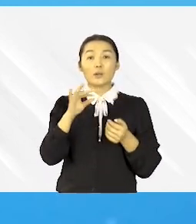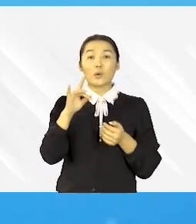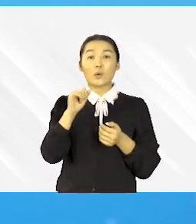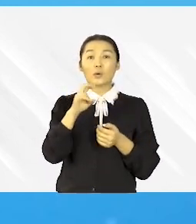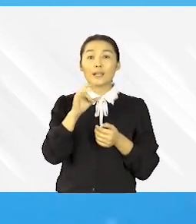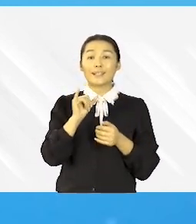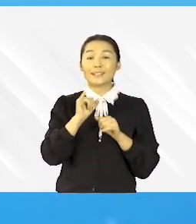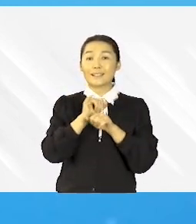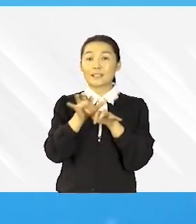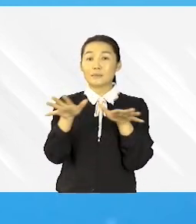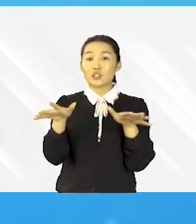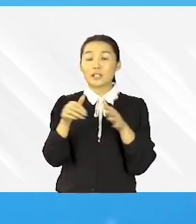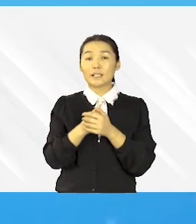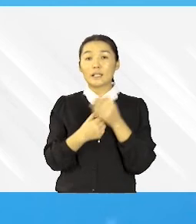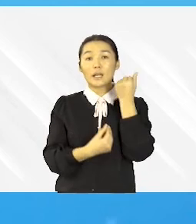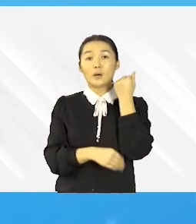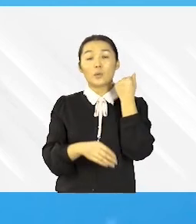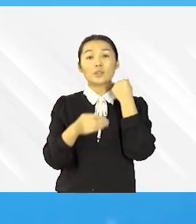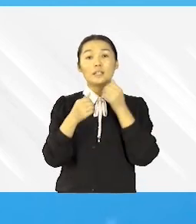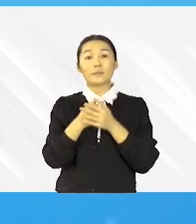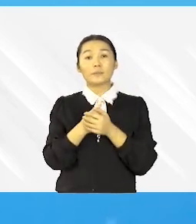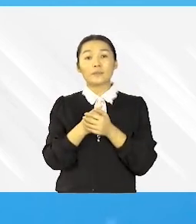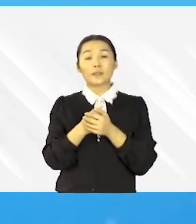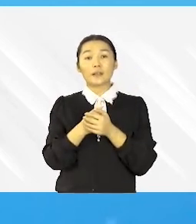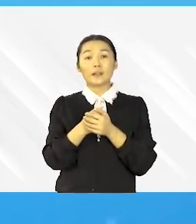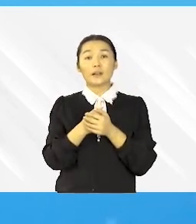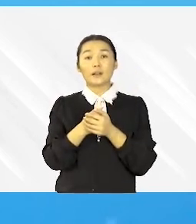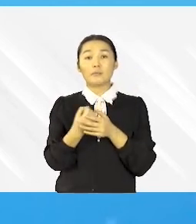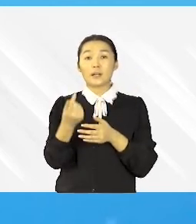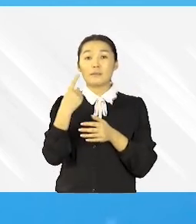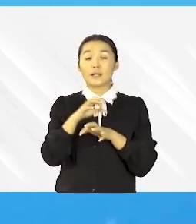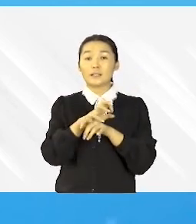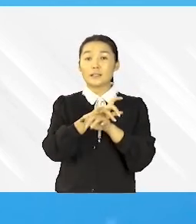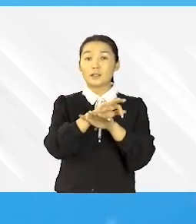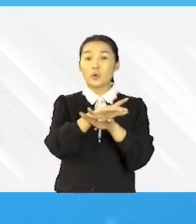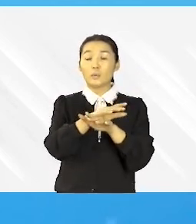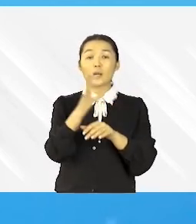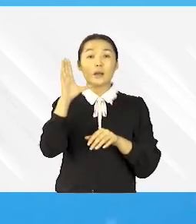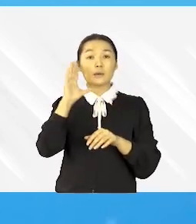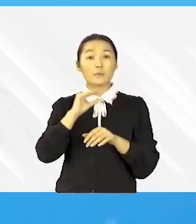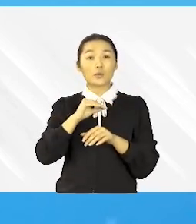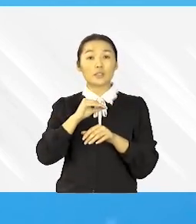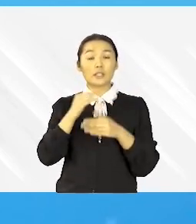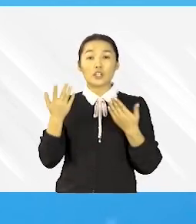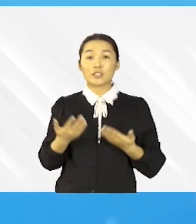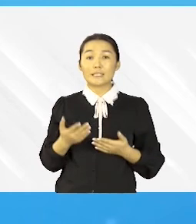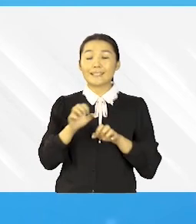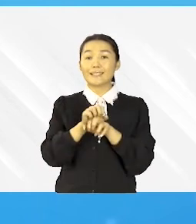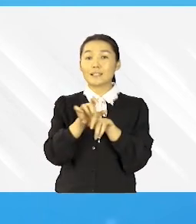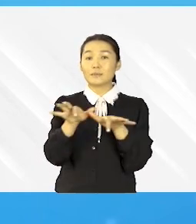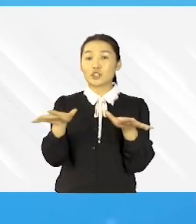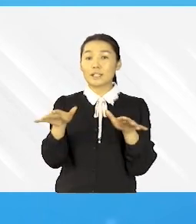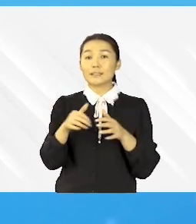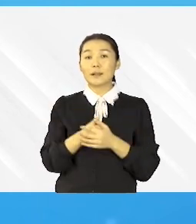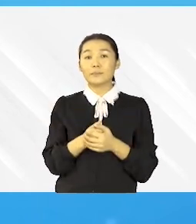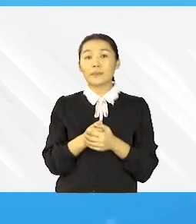После последней линьки появляется насекомое, способное расселяться и размножаться. Однако не все так просто осуществляется у